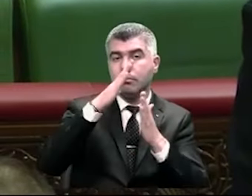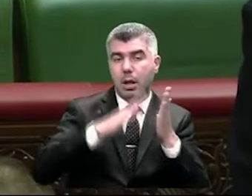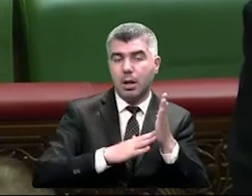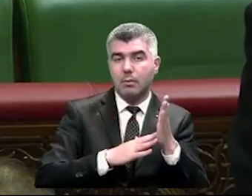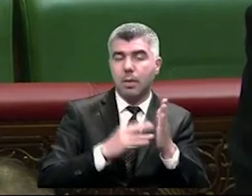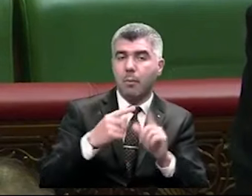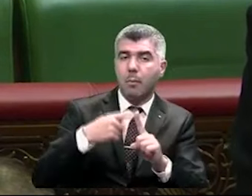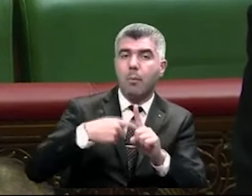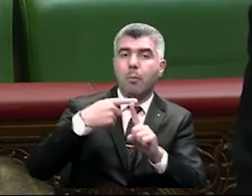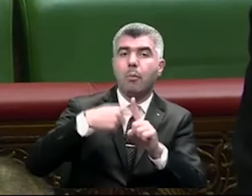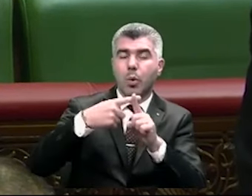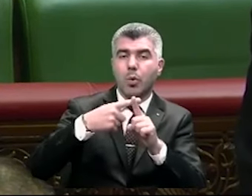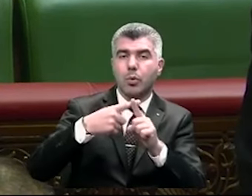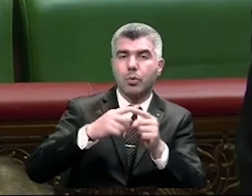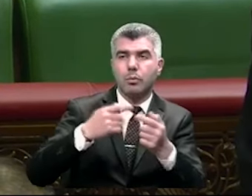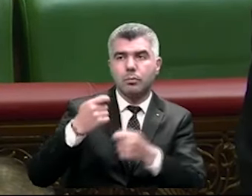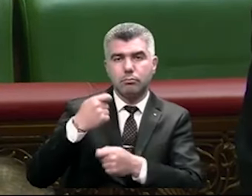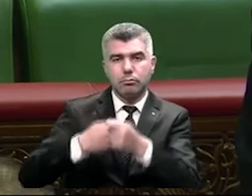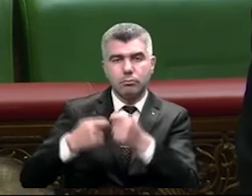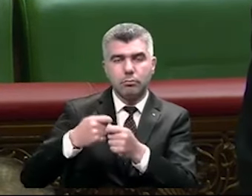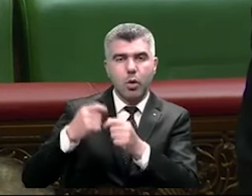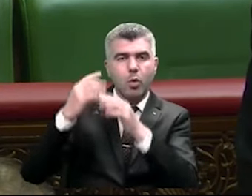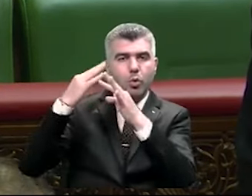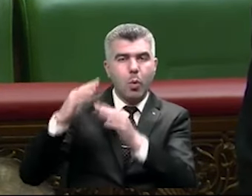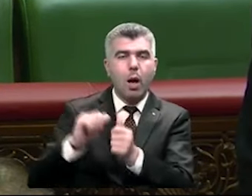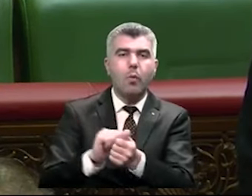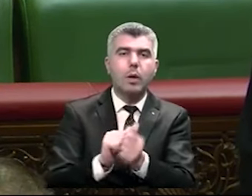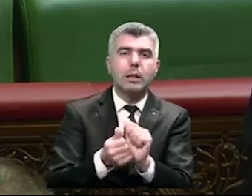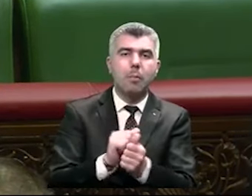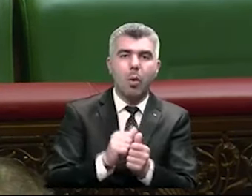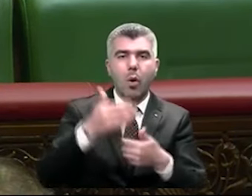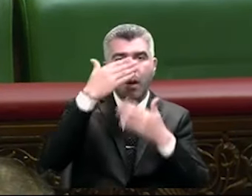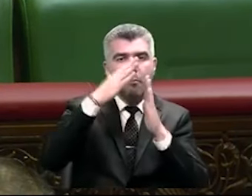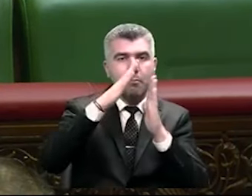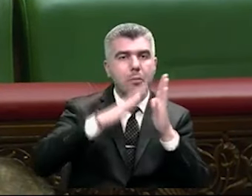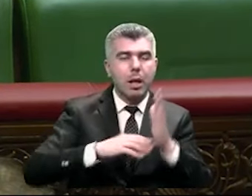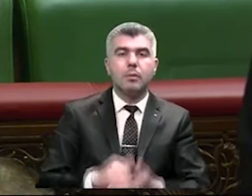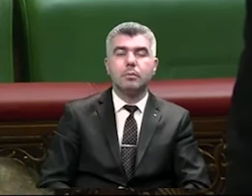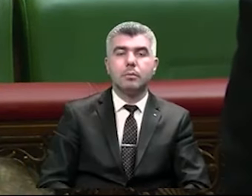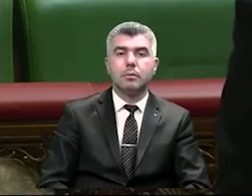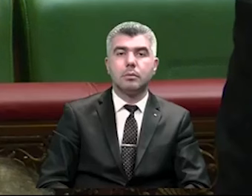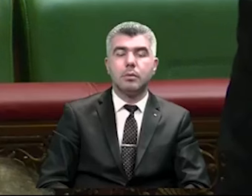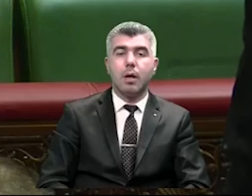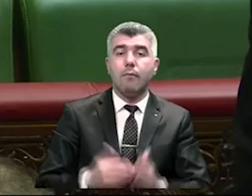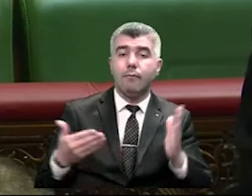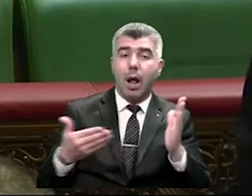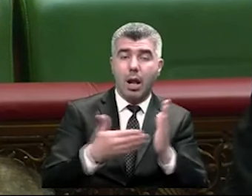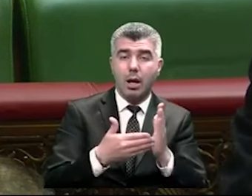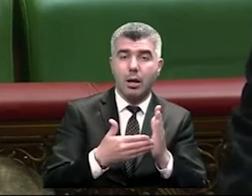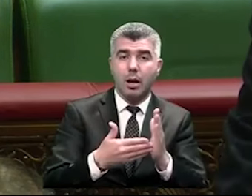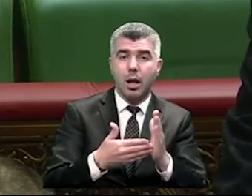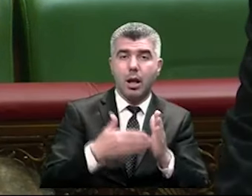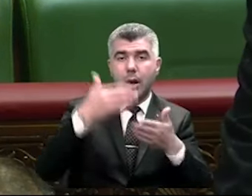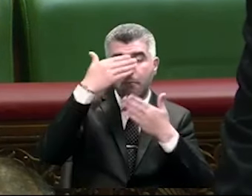مع تزايد النشاط الاقتصادي والسياحي والرياضي ببلادنا هذا الاخير الذي تستعد بلادنا